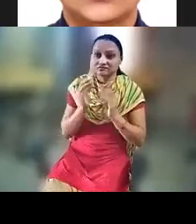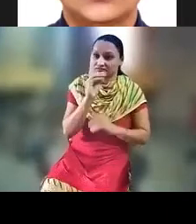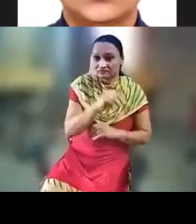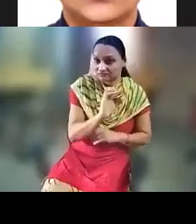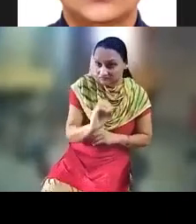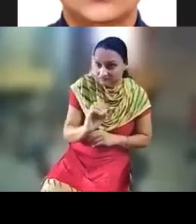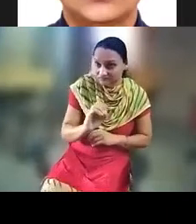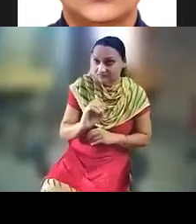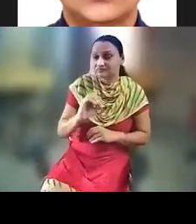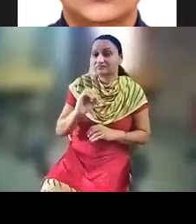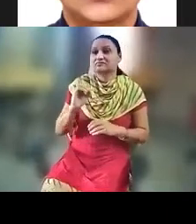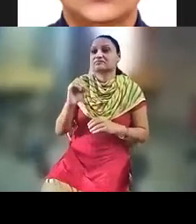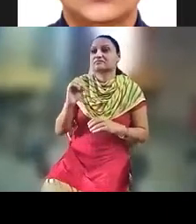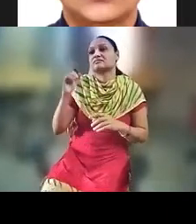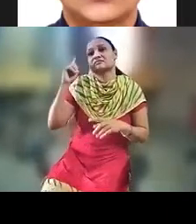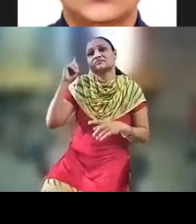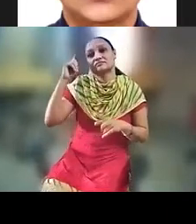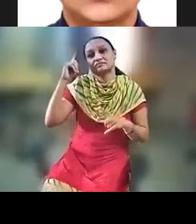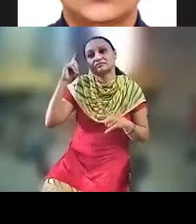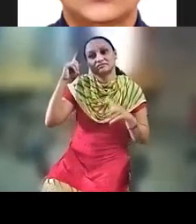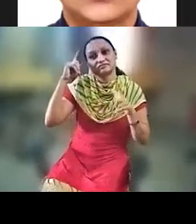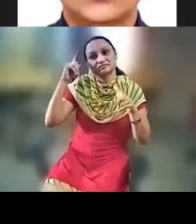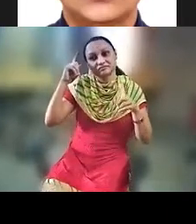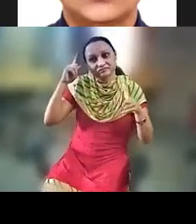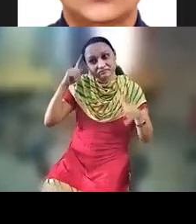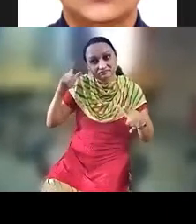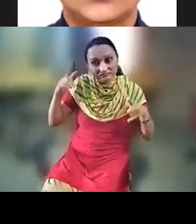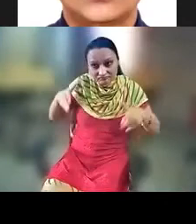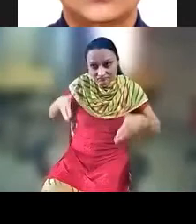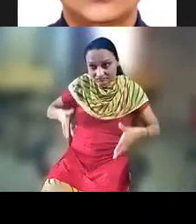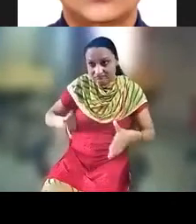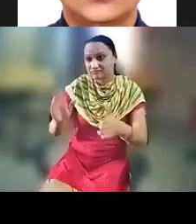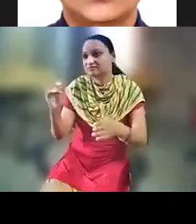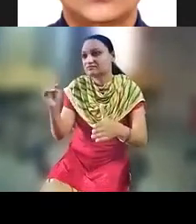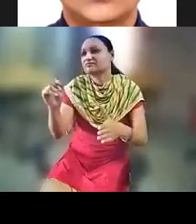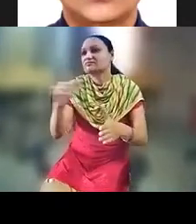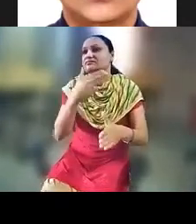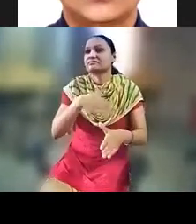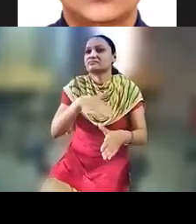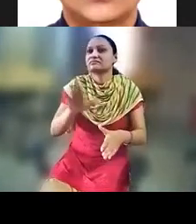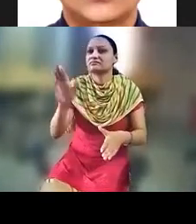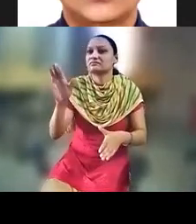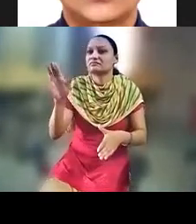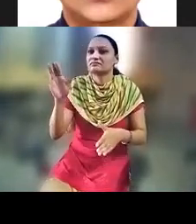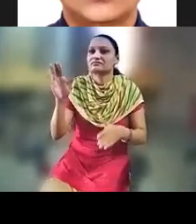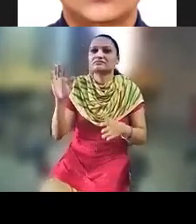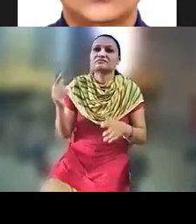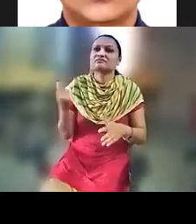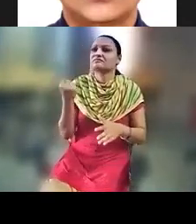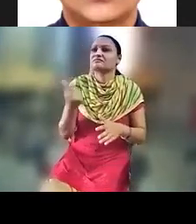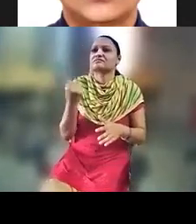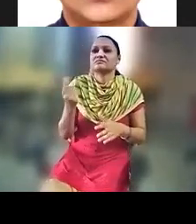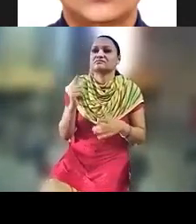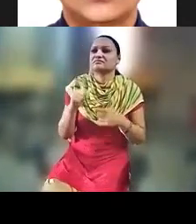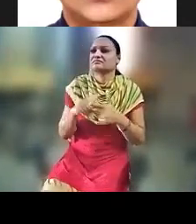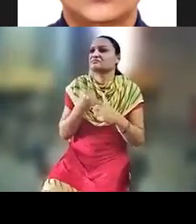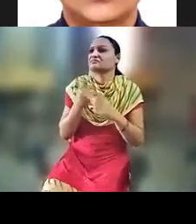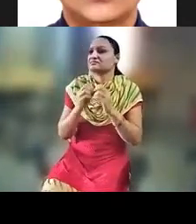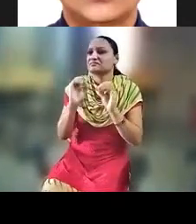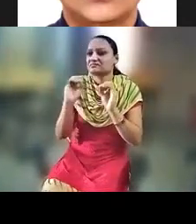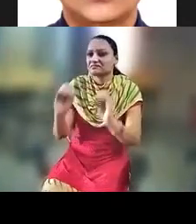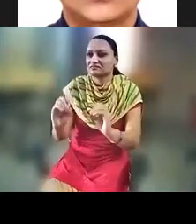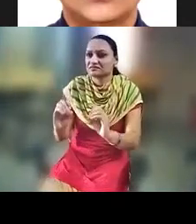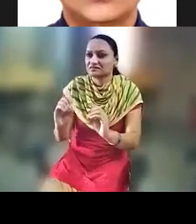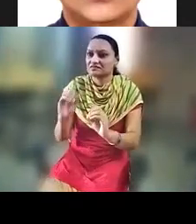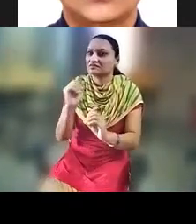वो सड़कों पे घूमते हैं और कुछ उनके पास यूजफुल करने के लिए नहीं है, एंड दैट इज